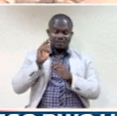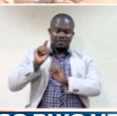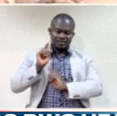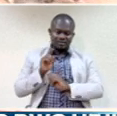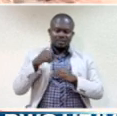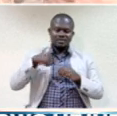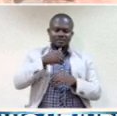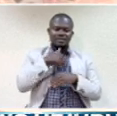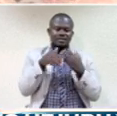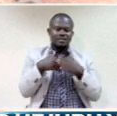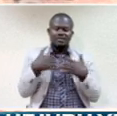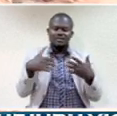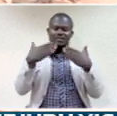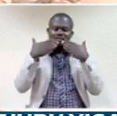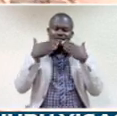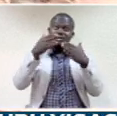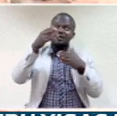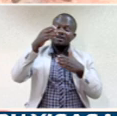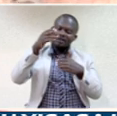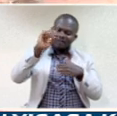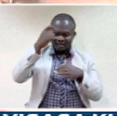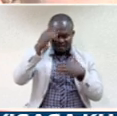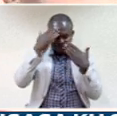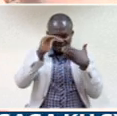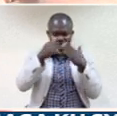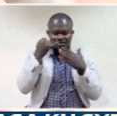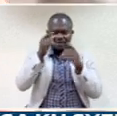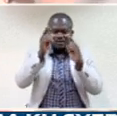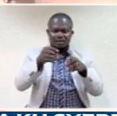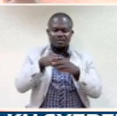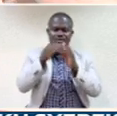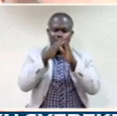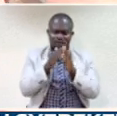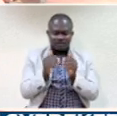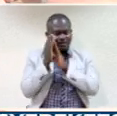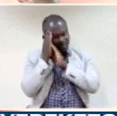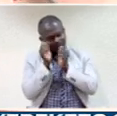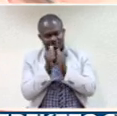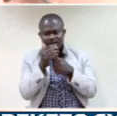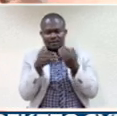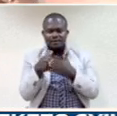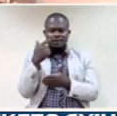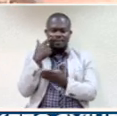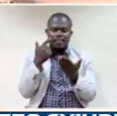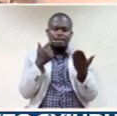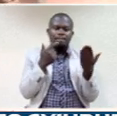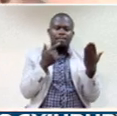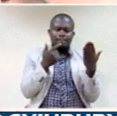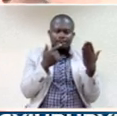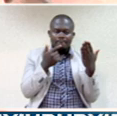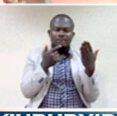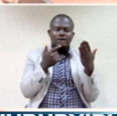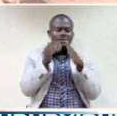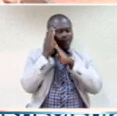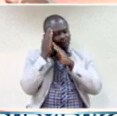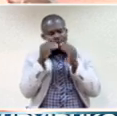rwose shimi leta kuko niba njya mu nzu nkaryama n'abana nuko byuka mu gitondo twaryamye mu gondora